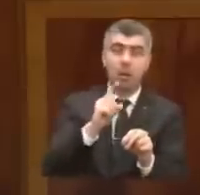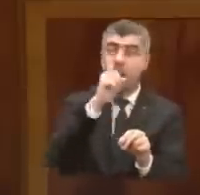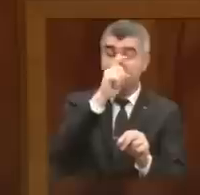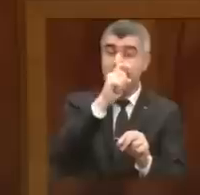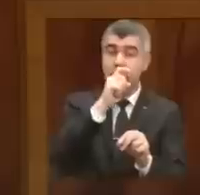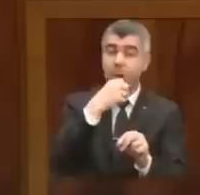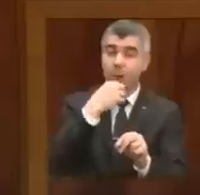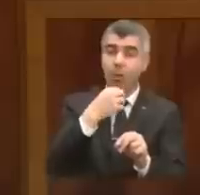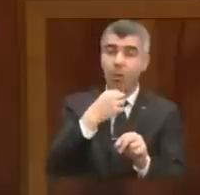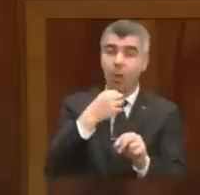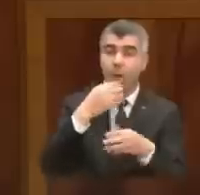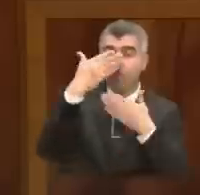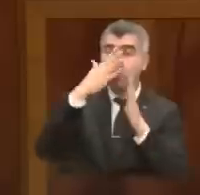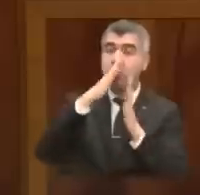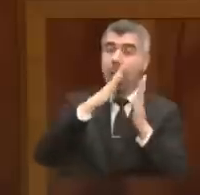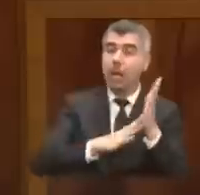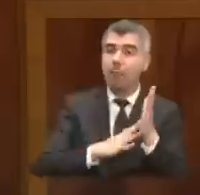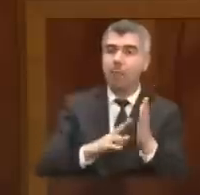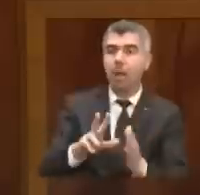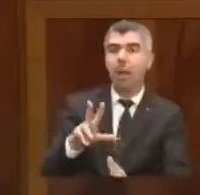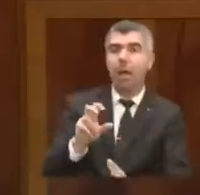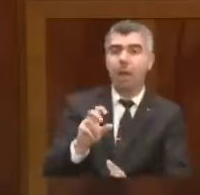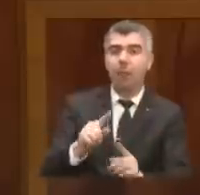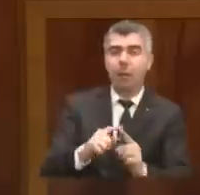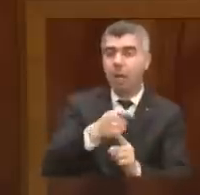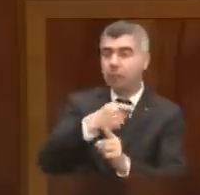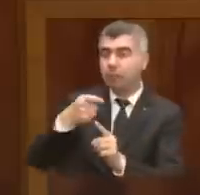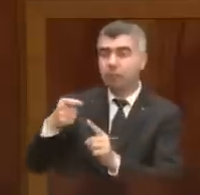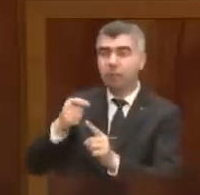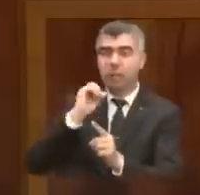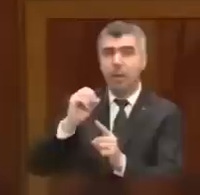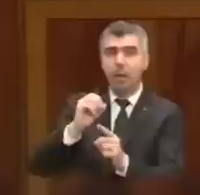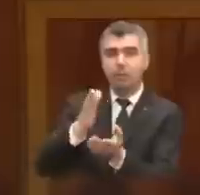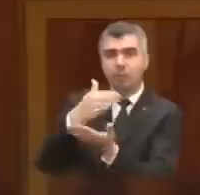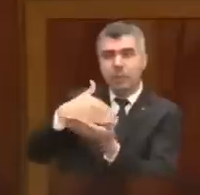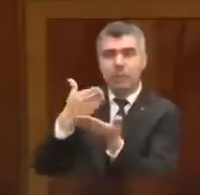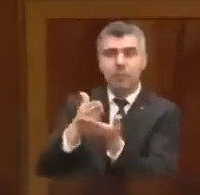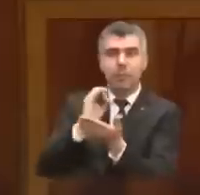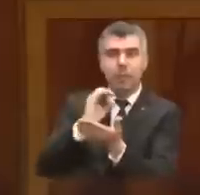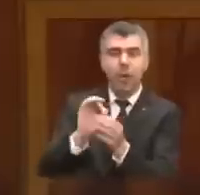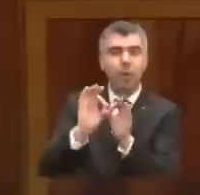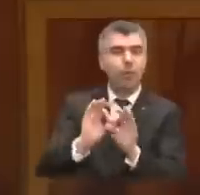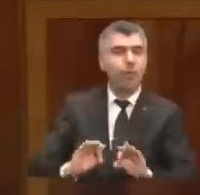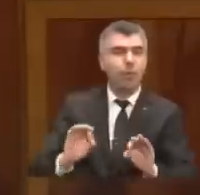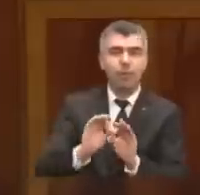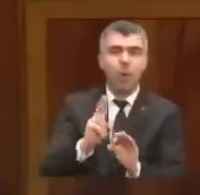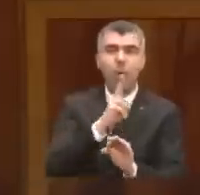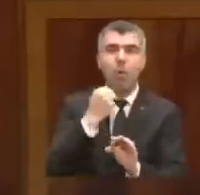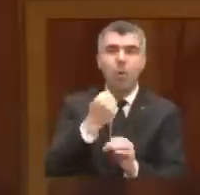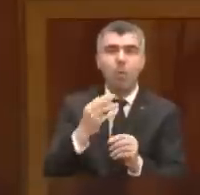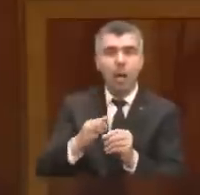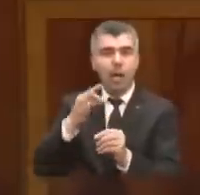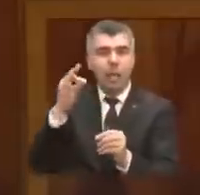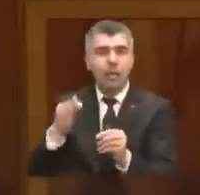عليه. المغاربة عندهم يقين أن توزيع ثروات البلاد غير عادل، وأن الحكومة ما كتنتج